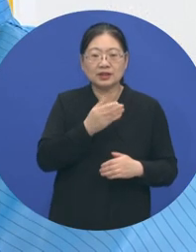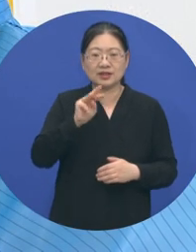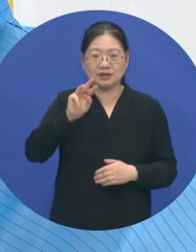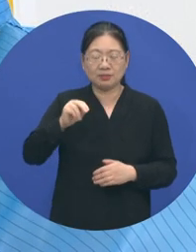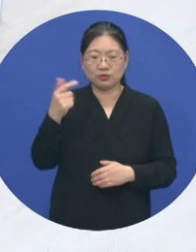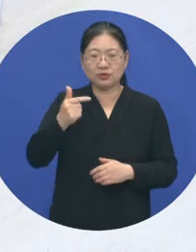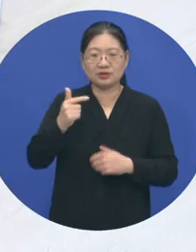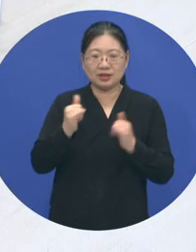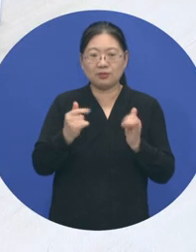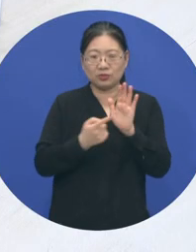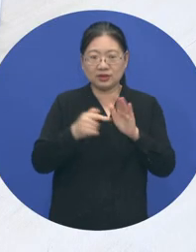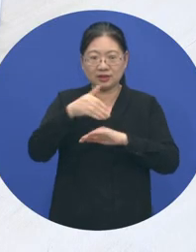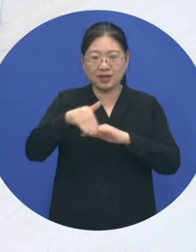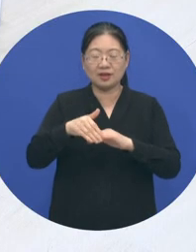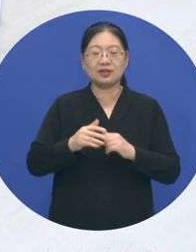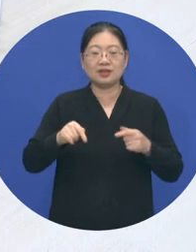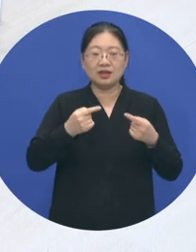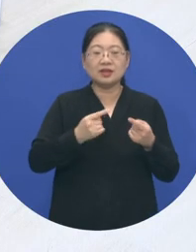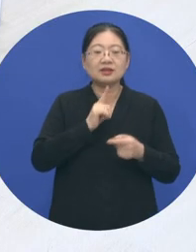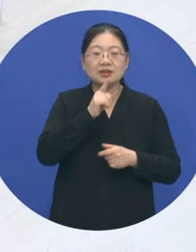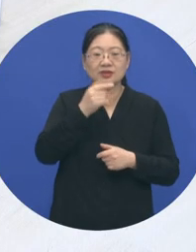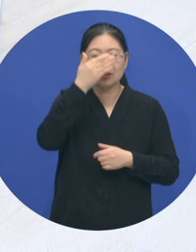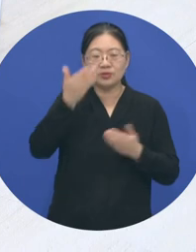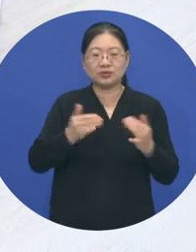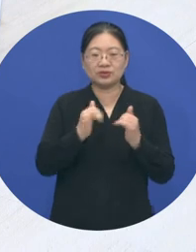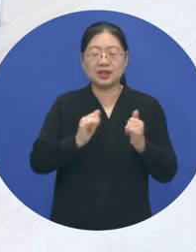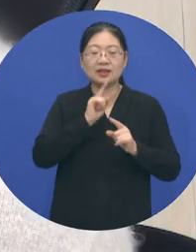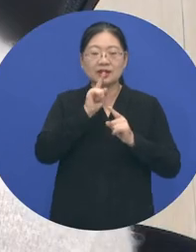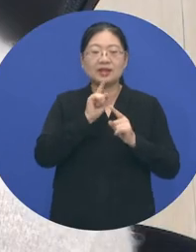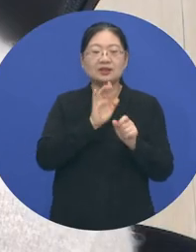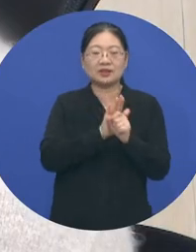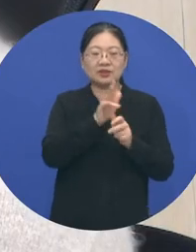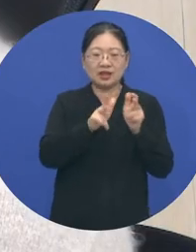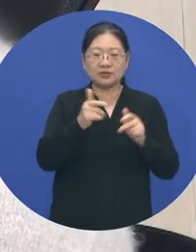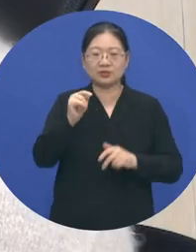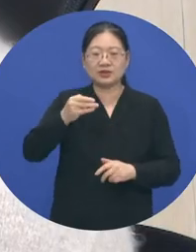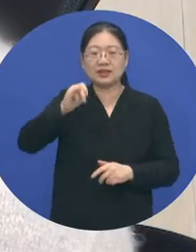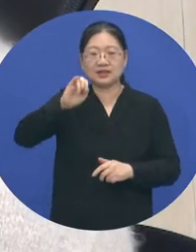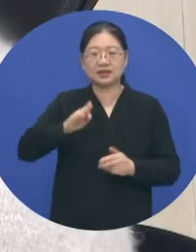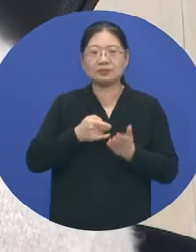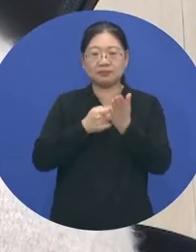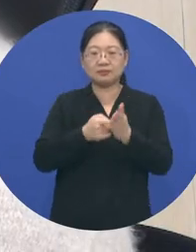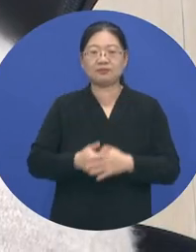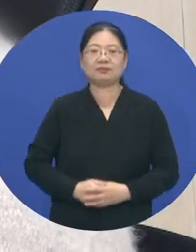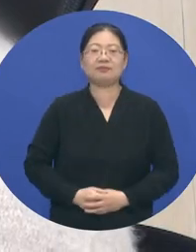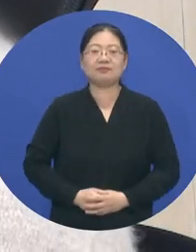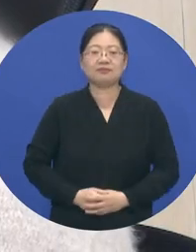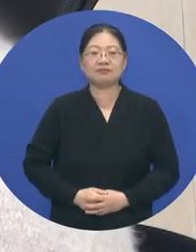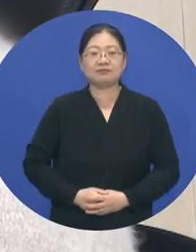6천 명을 모집할 예정입니다. 참여 신청은 청년 노동자 지원 사업 누리집에서 하면 됩니다.